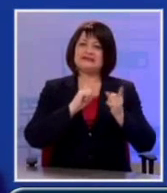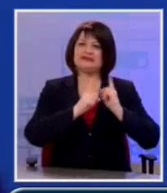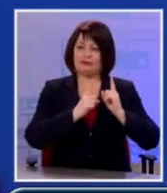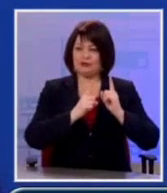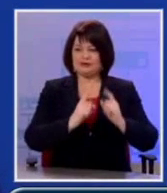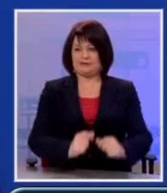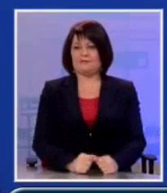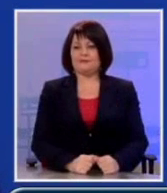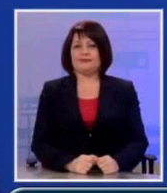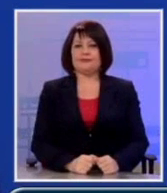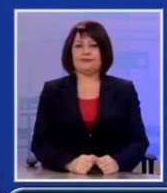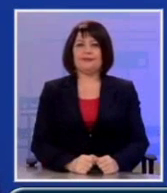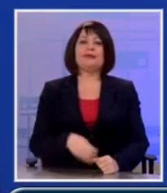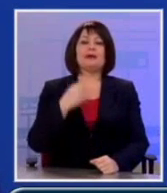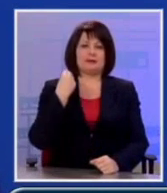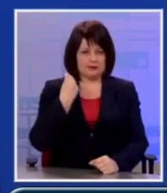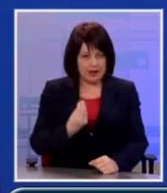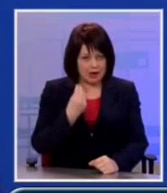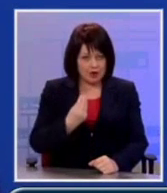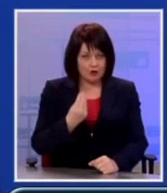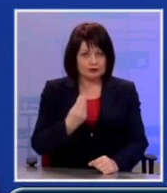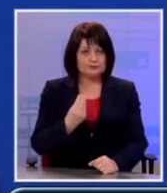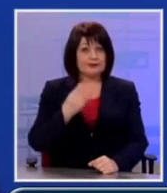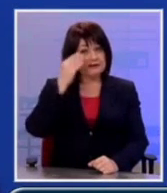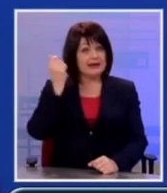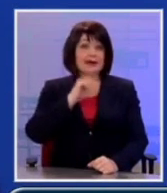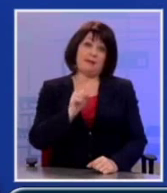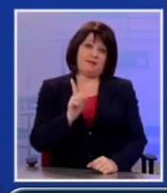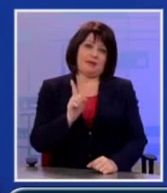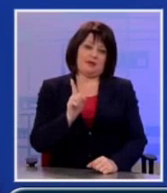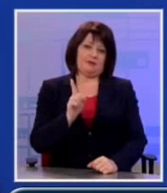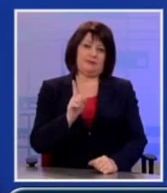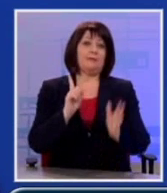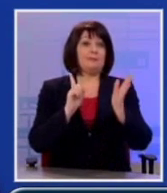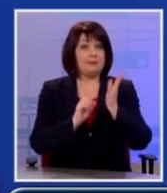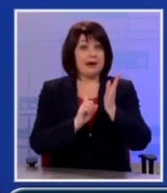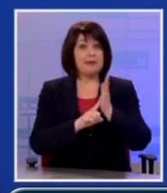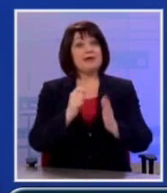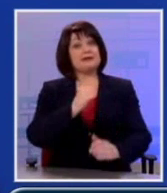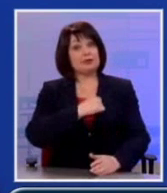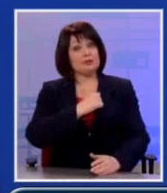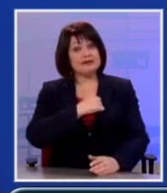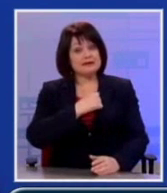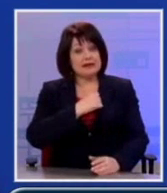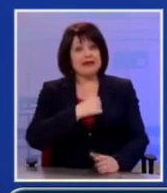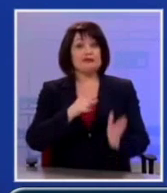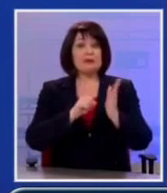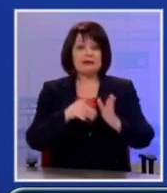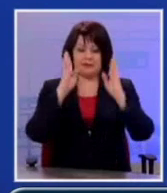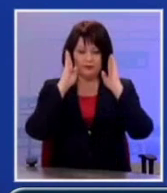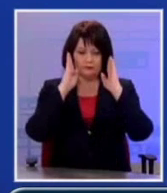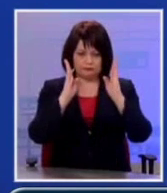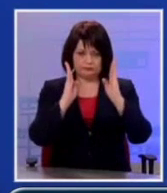πτέρυγες. Καλό είναι λοιπόν να μην ξεχνάμε τις αρχές και να μένουμε σε αυτές